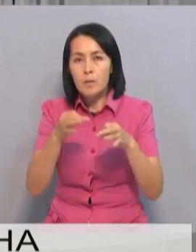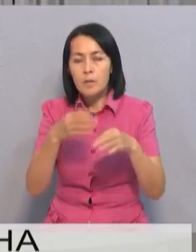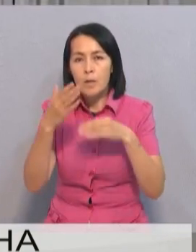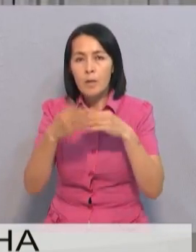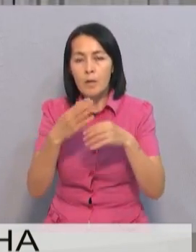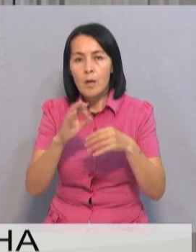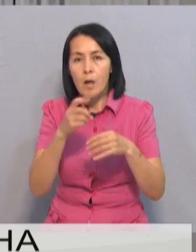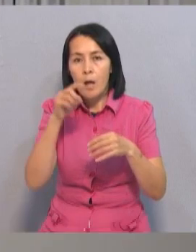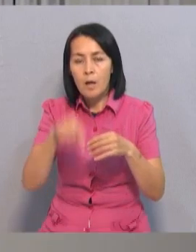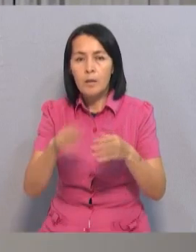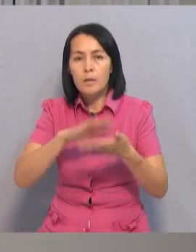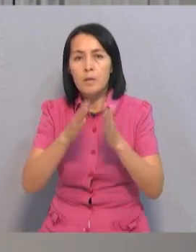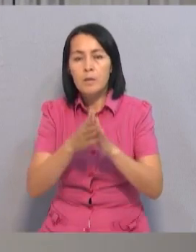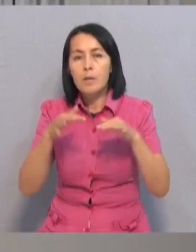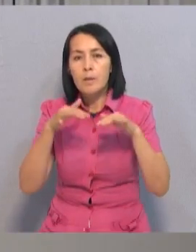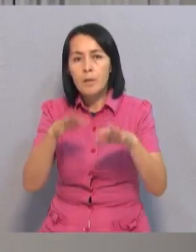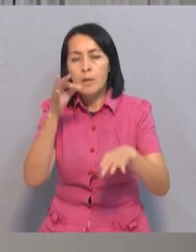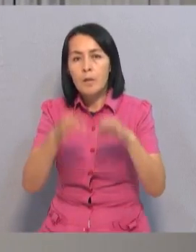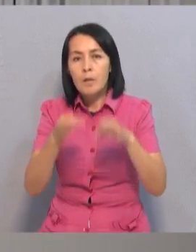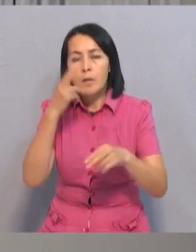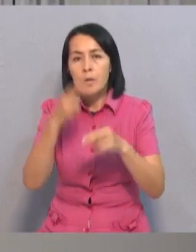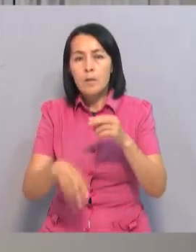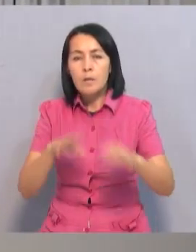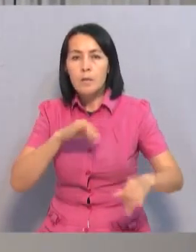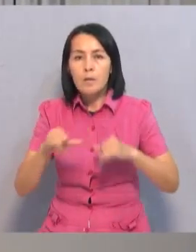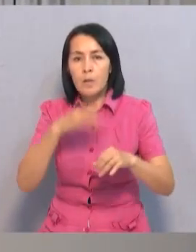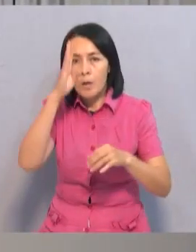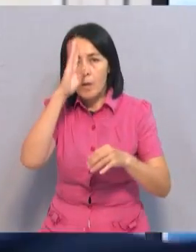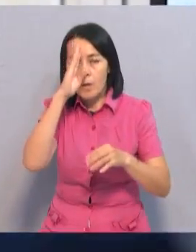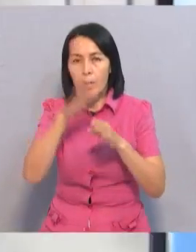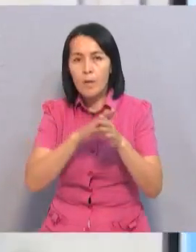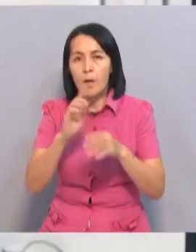обвинительным актом в суд. Согласно приговору суда, за завершение преступления мужчина